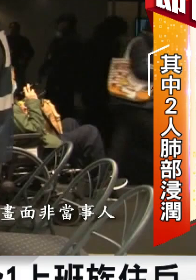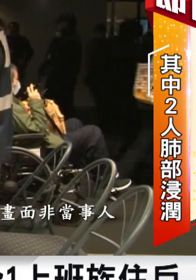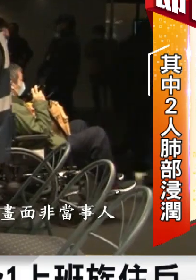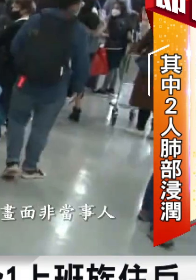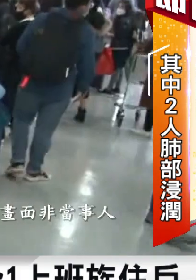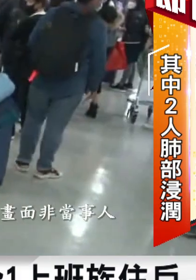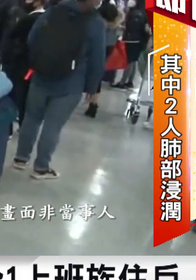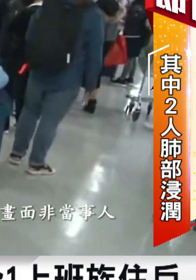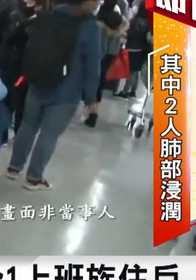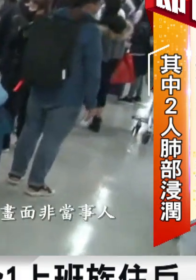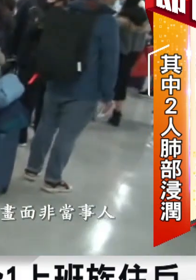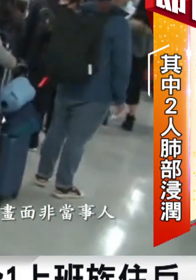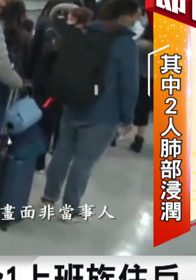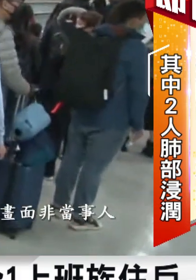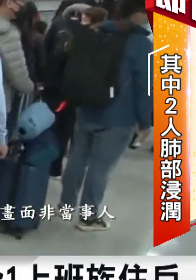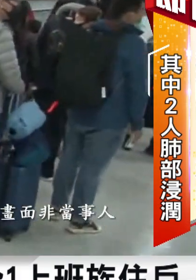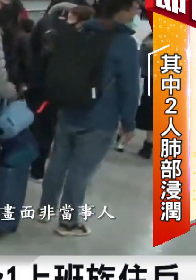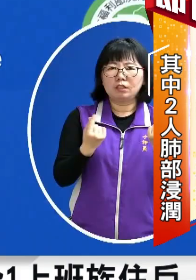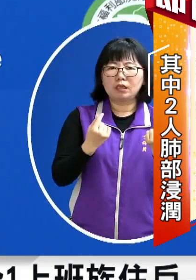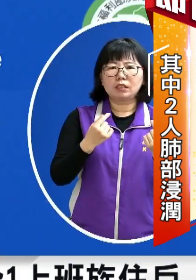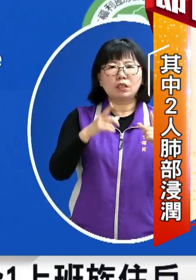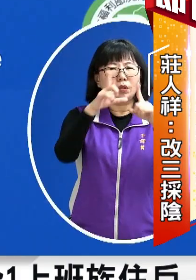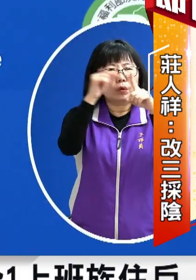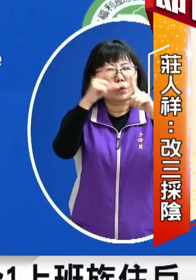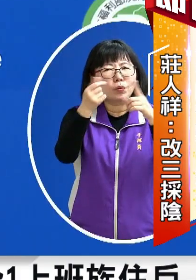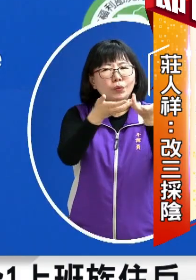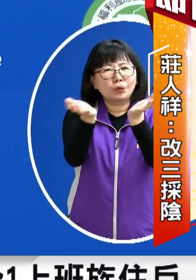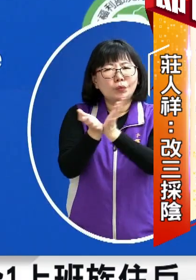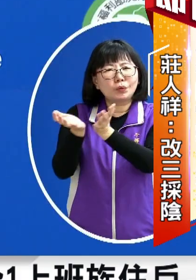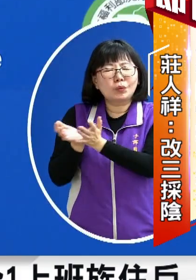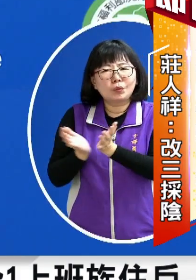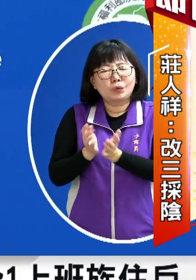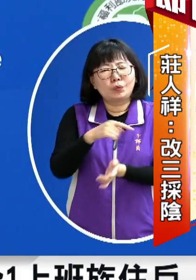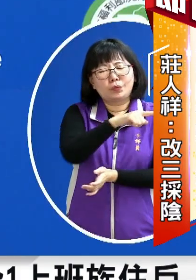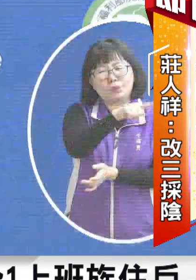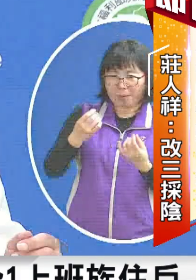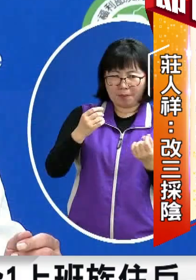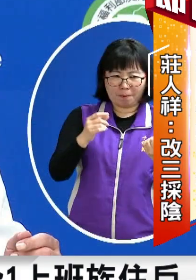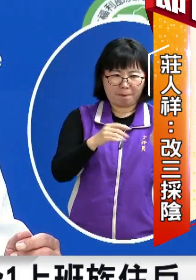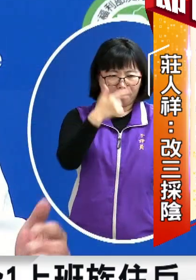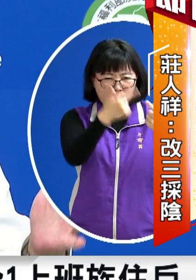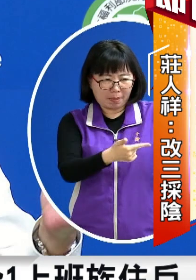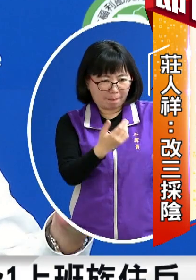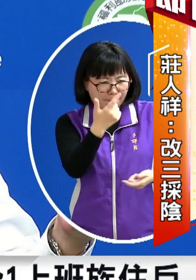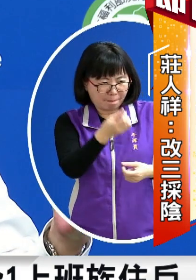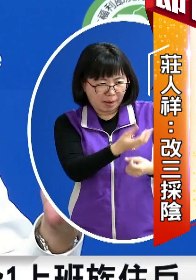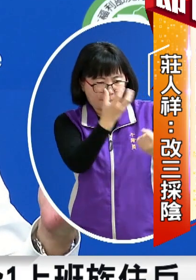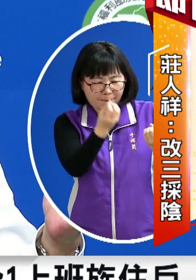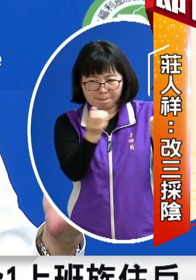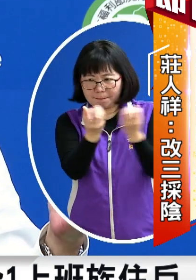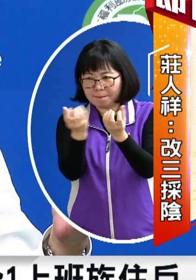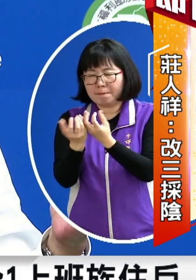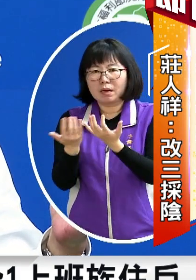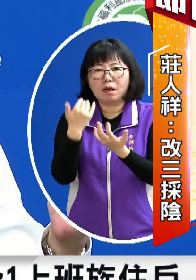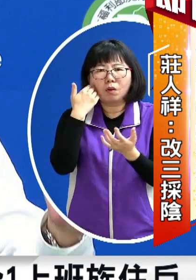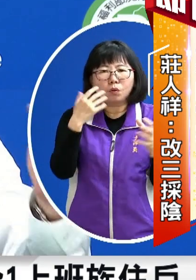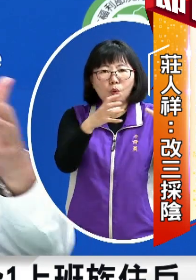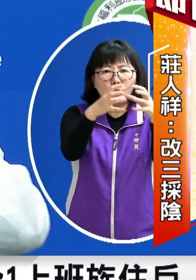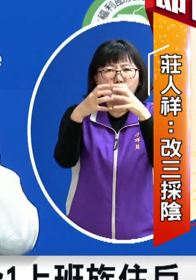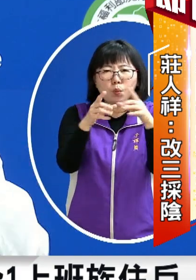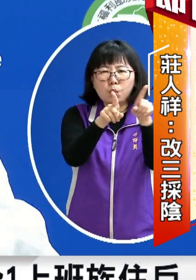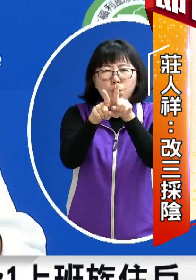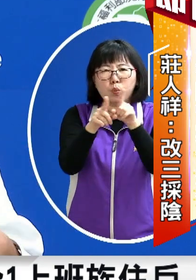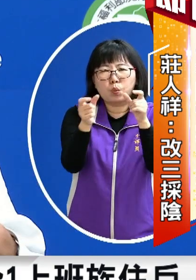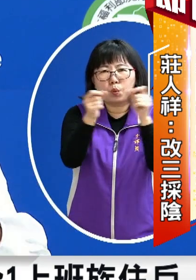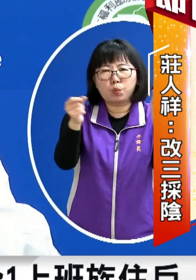型症状，引发外界关注。 团真的也让大家都蛮担忧的，所以对这些比较群聚比较厉害的，我们还